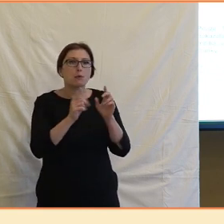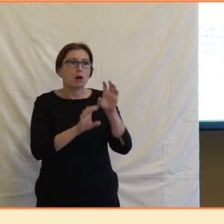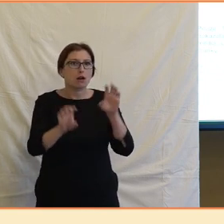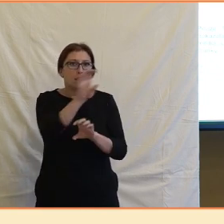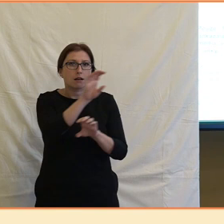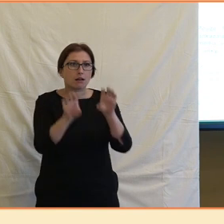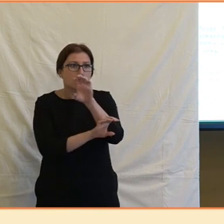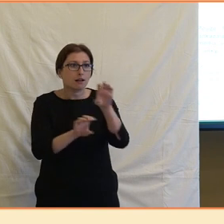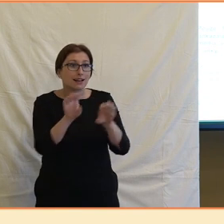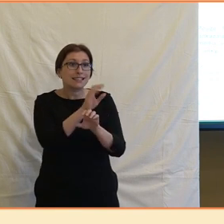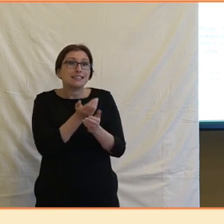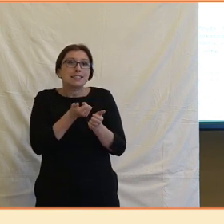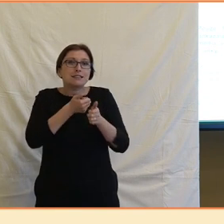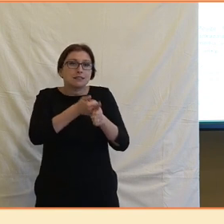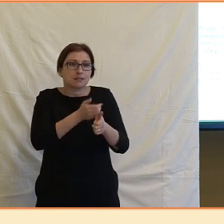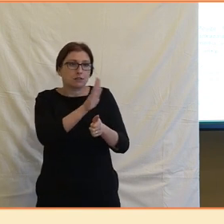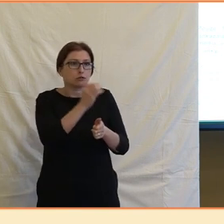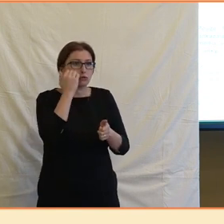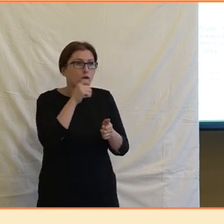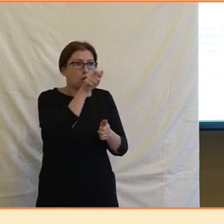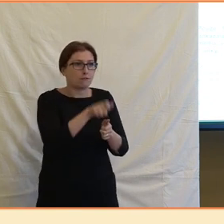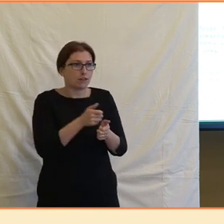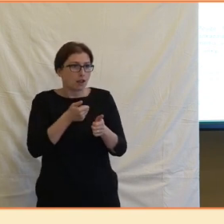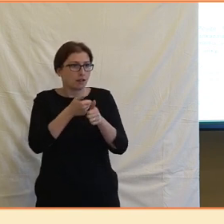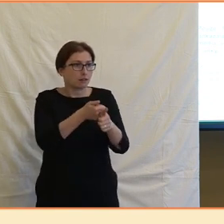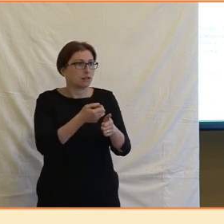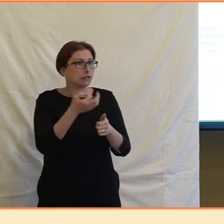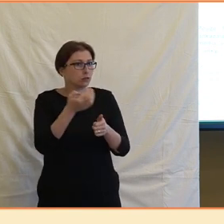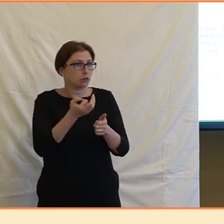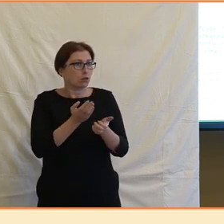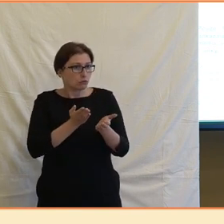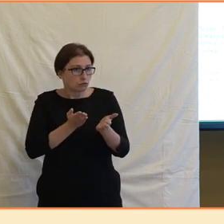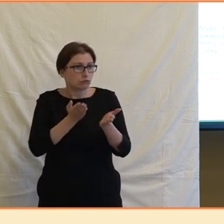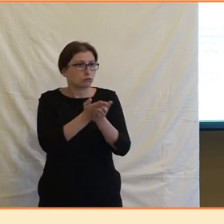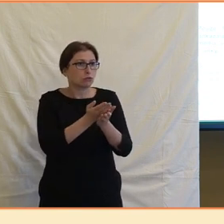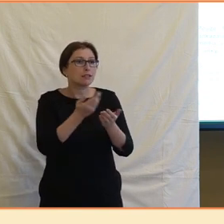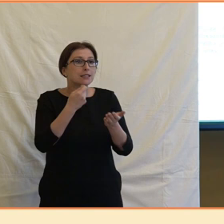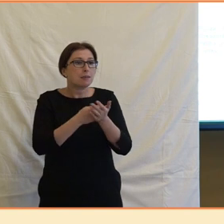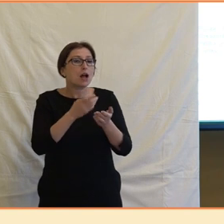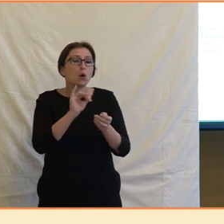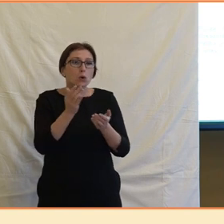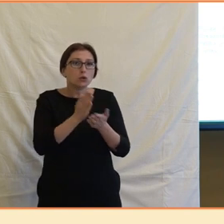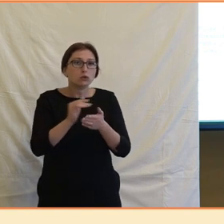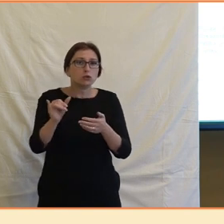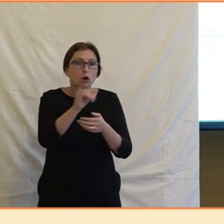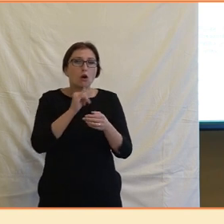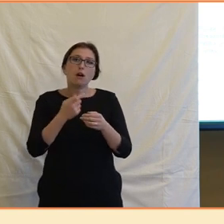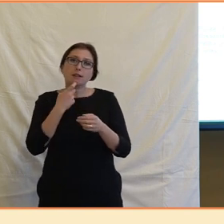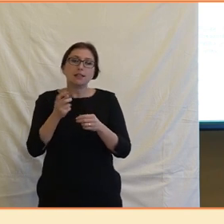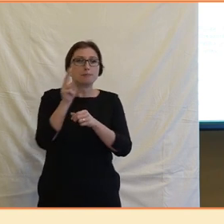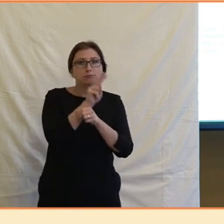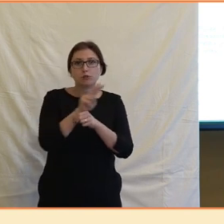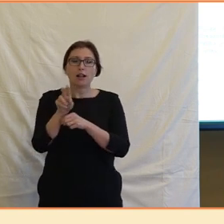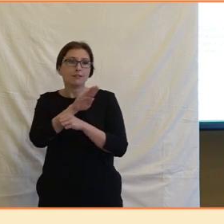a tím způsobem nebo svým fungováním určitým způsobem vylučuje uživatele z toho, aby